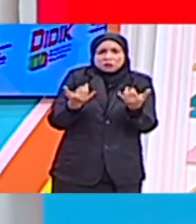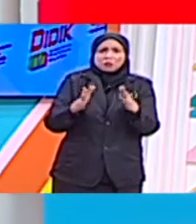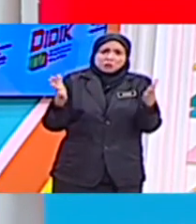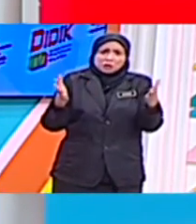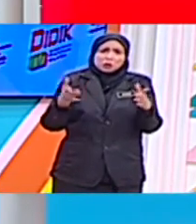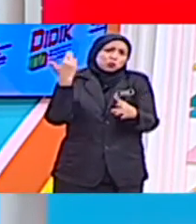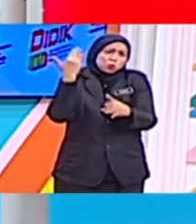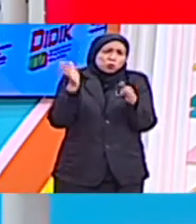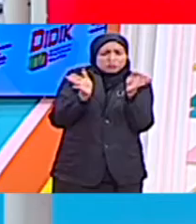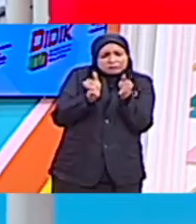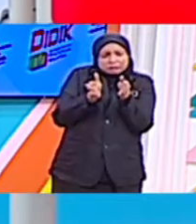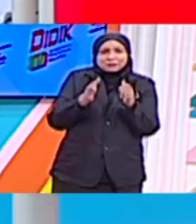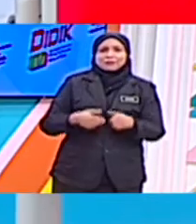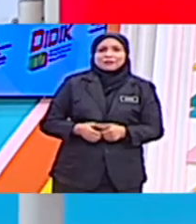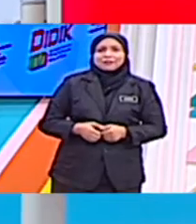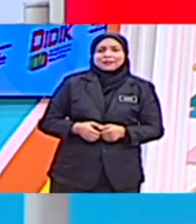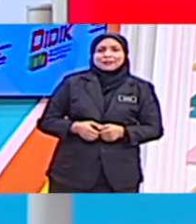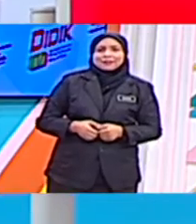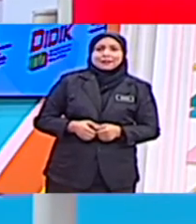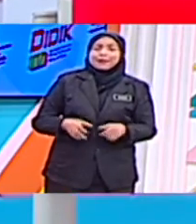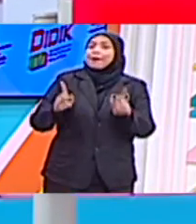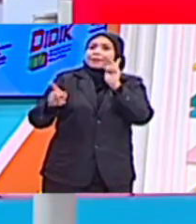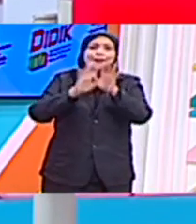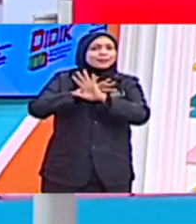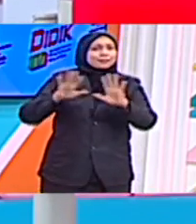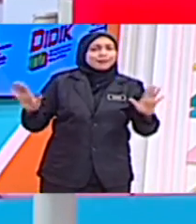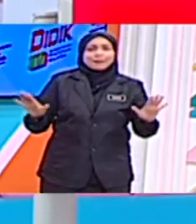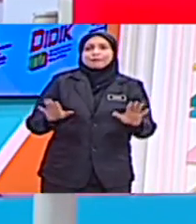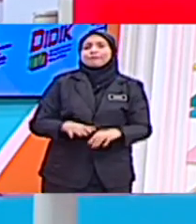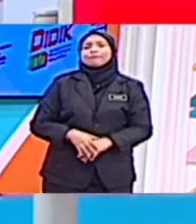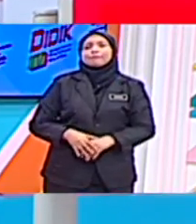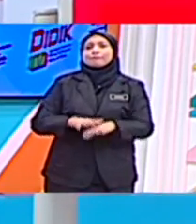punggung? Katakan. Tak boleh. Jangan. Tak boleh.